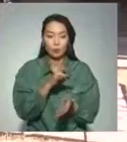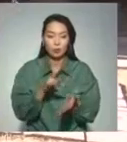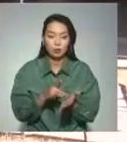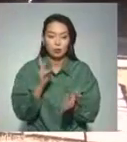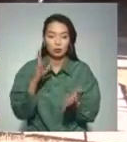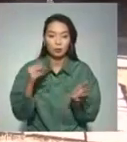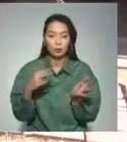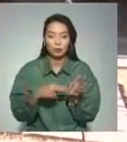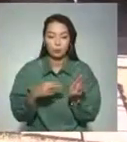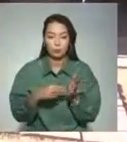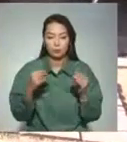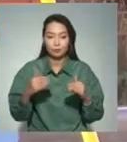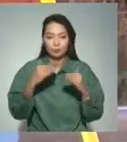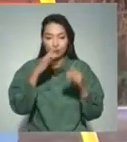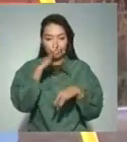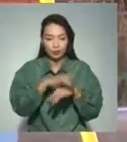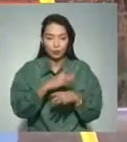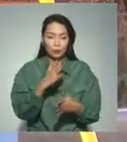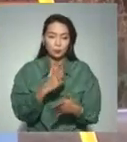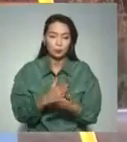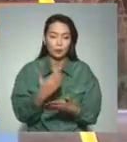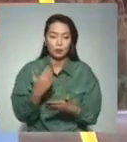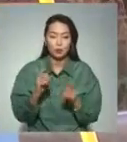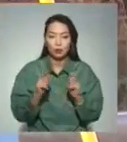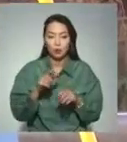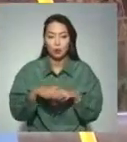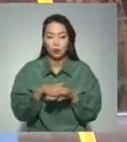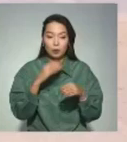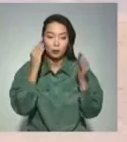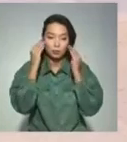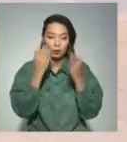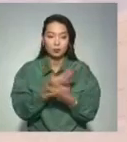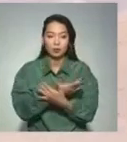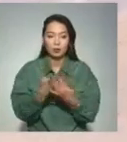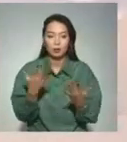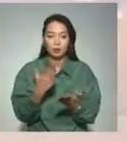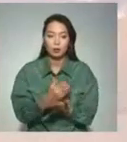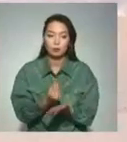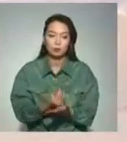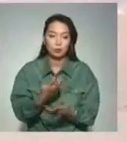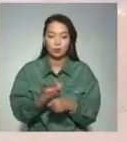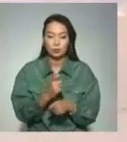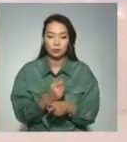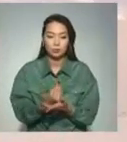баспана бағасының өскендігі байқалады. Бұл тұрғыда келгенде тұрғындардың пікірі сан алуан. Қымбат, өте қымбат